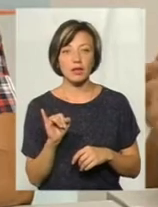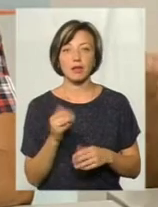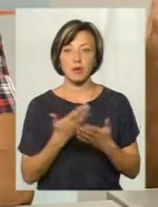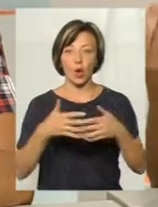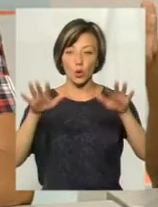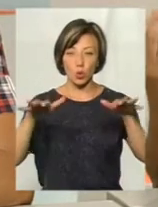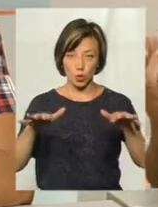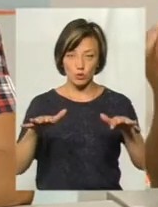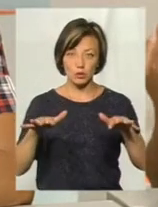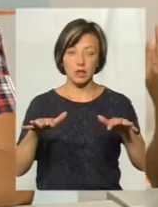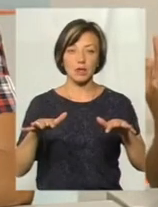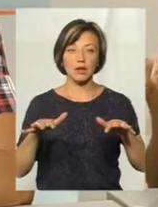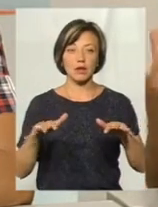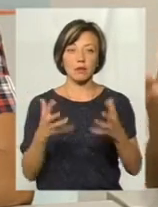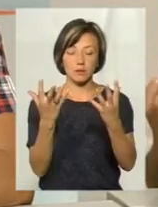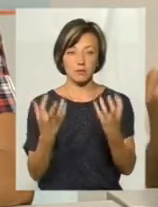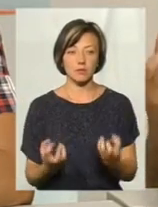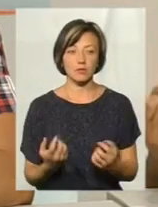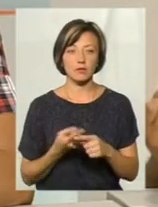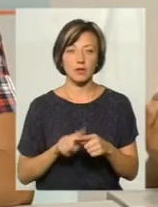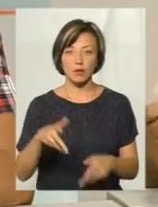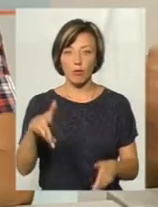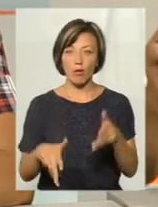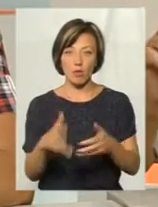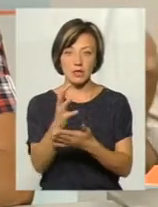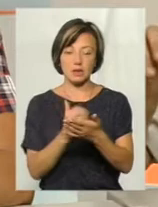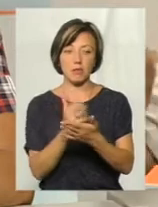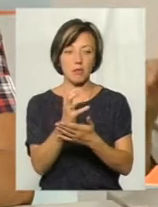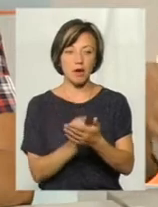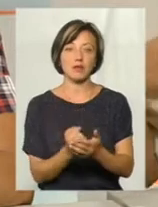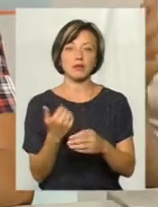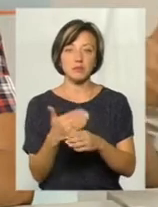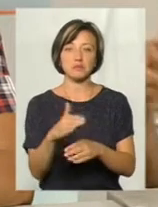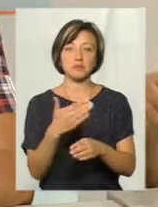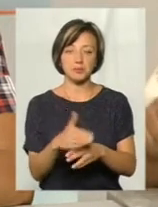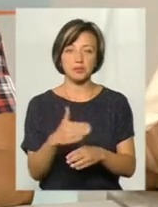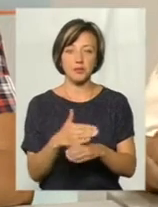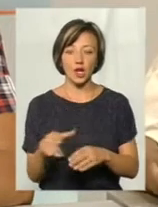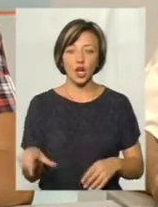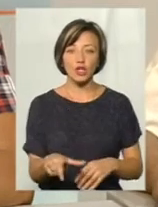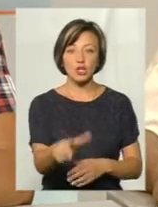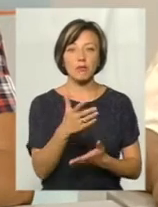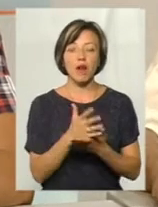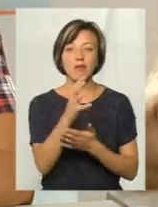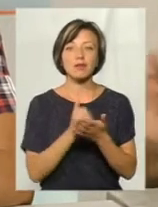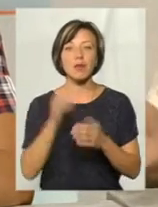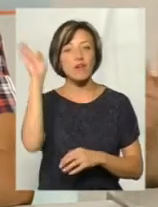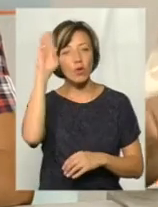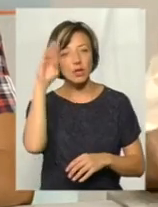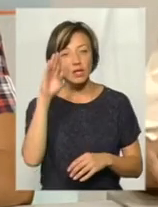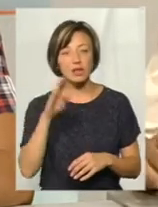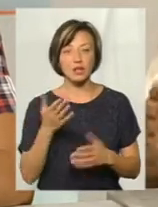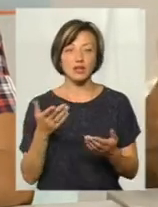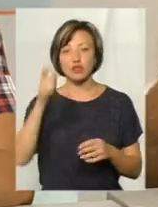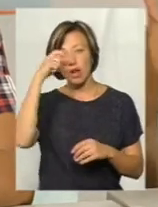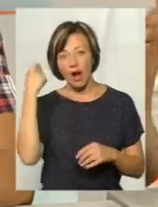дощі, вона бере як губка оці болота в себе, потім потихеньку випускала, і річки мали воду, чи то жарко, чи то